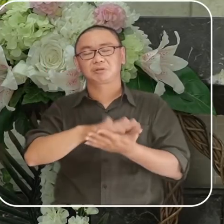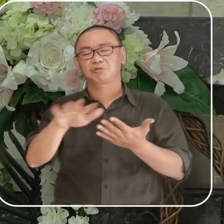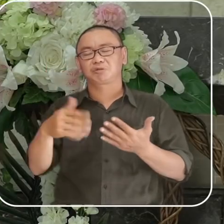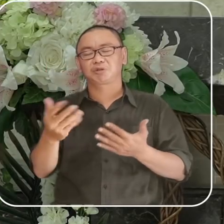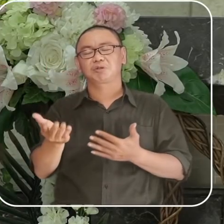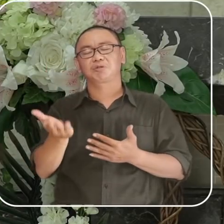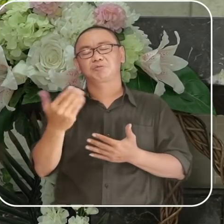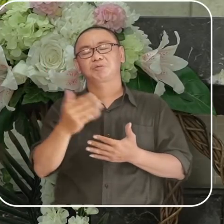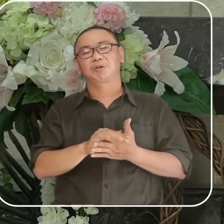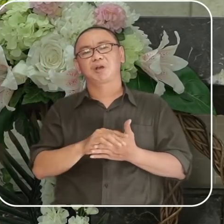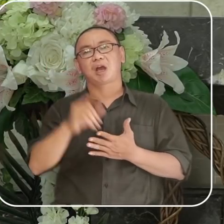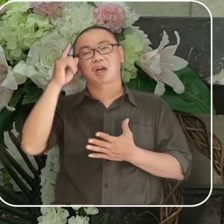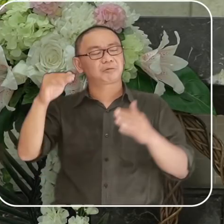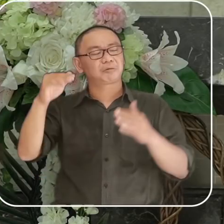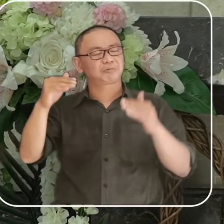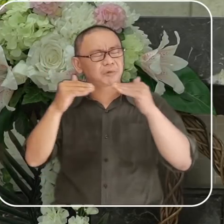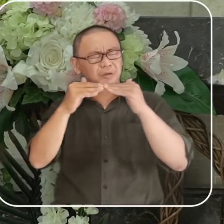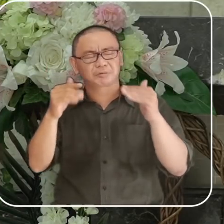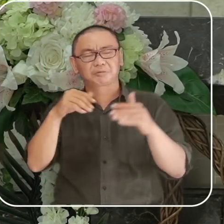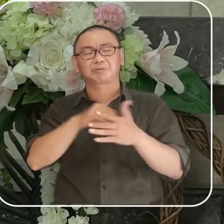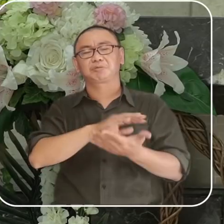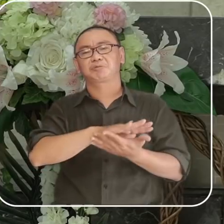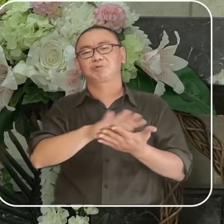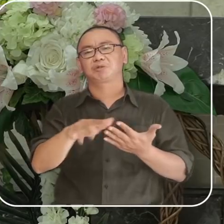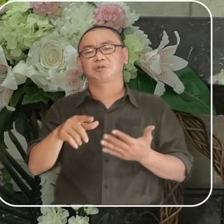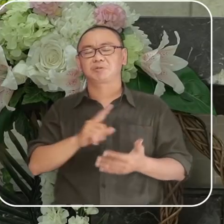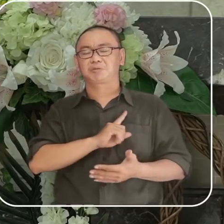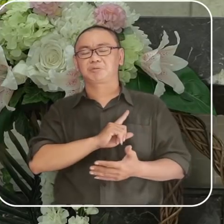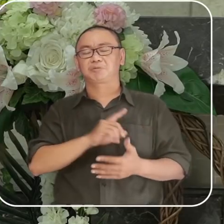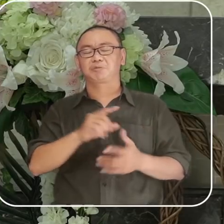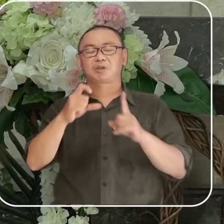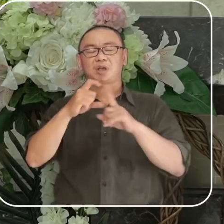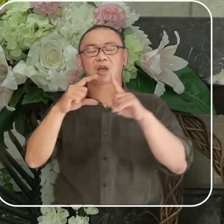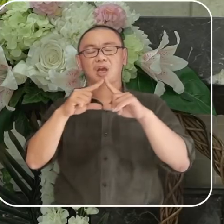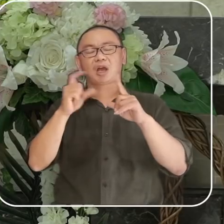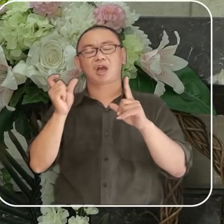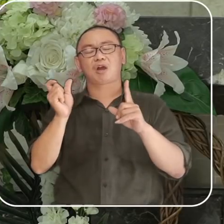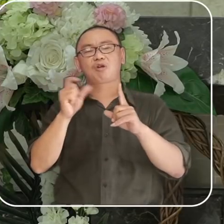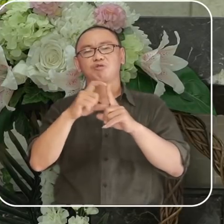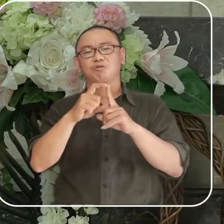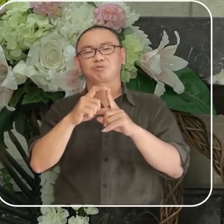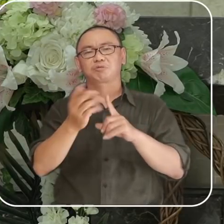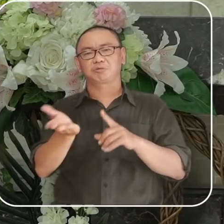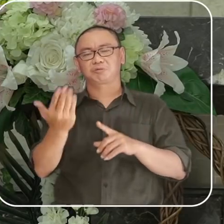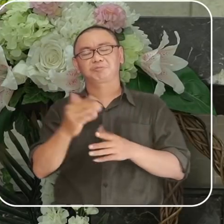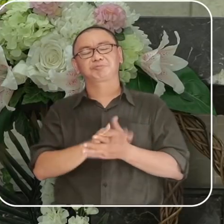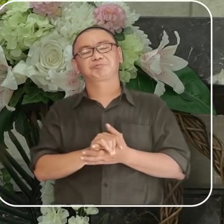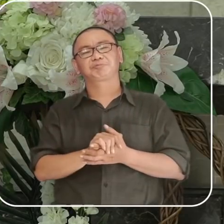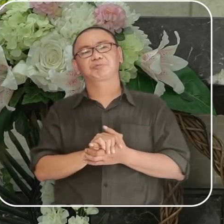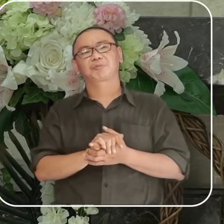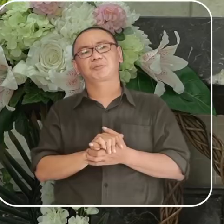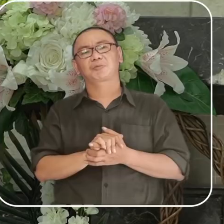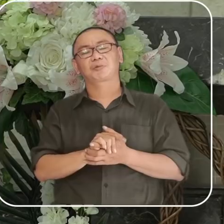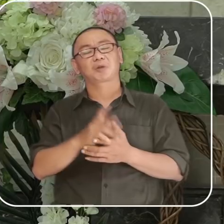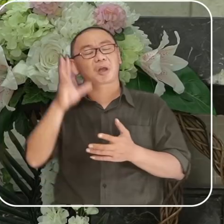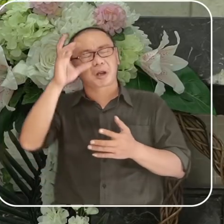hidupnya. Allah yang berdaulat di dalam seluruh pribadi hidup Daud. Dan betul-betul Daud mengalami satu